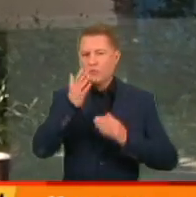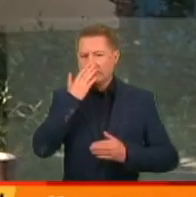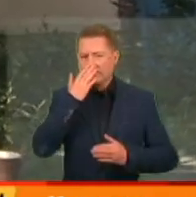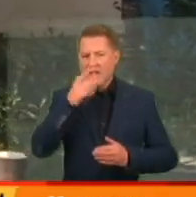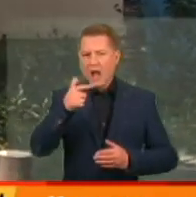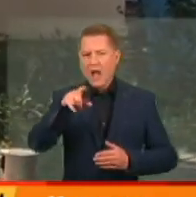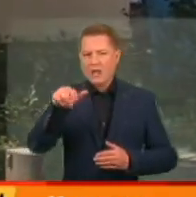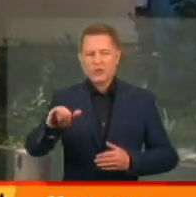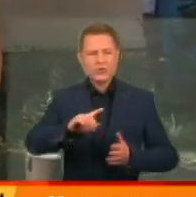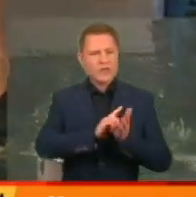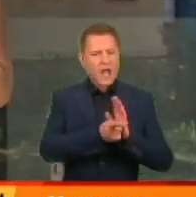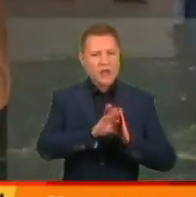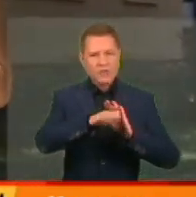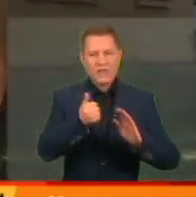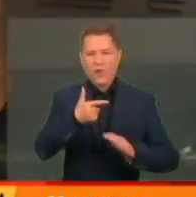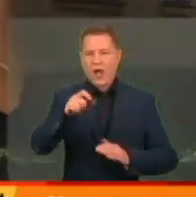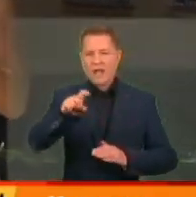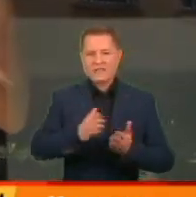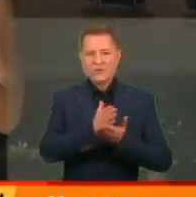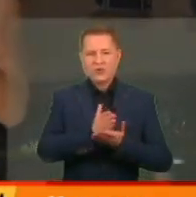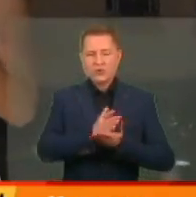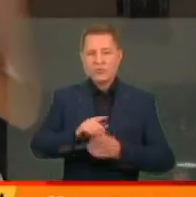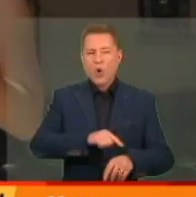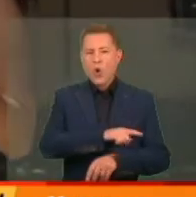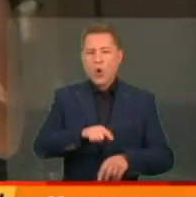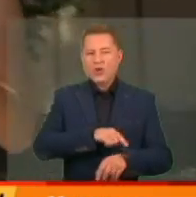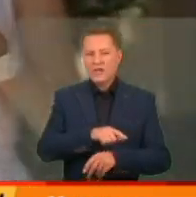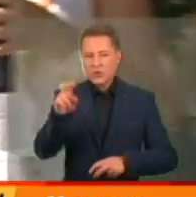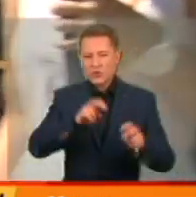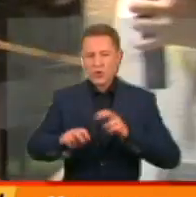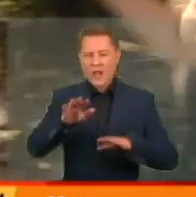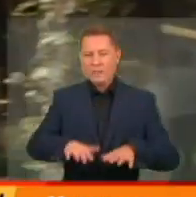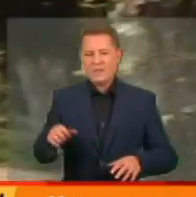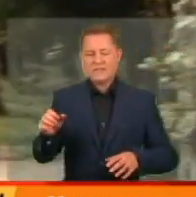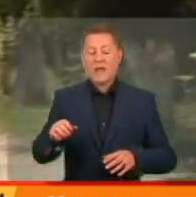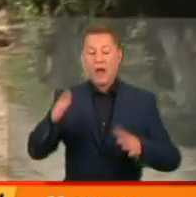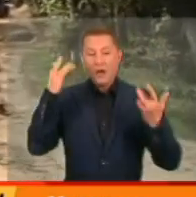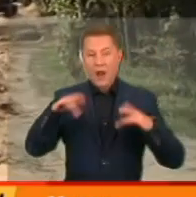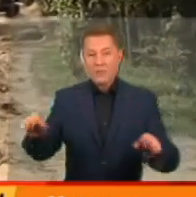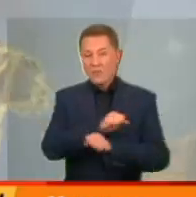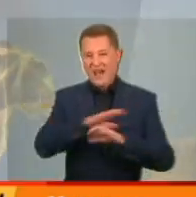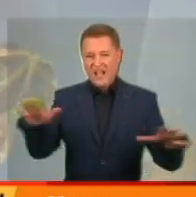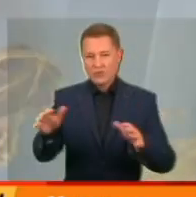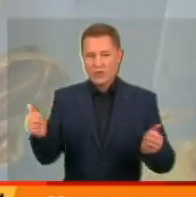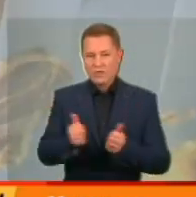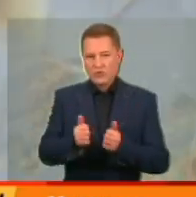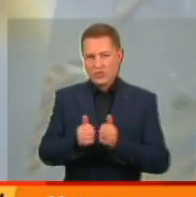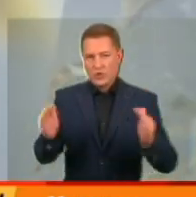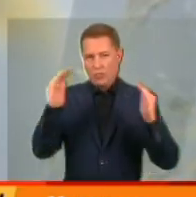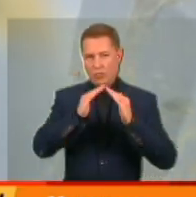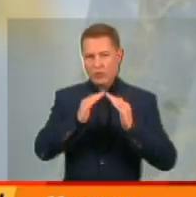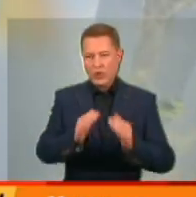газу. Негайно викликали газову службу та годину шукала місце витіку. Аж раптом гакнуло у сусідньому будинку.